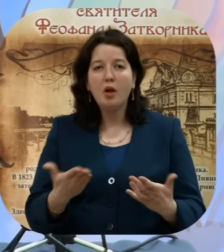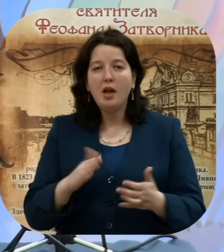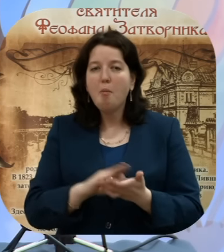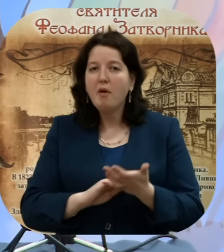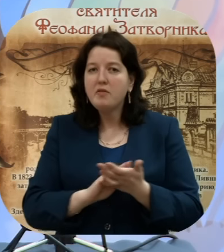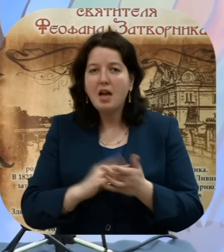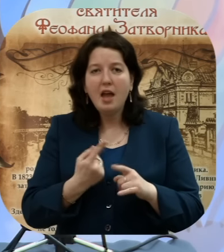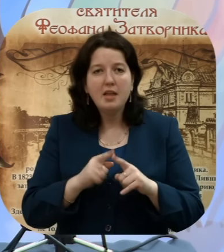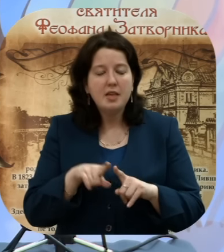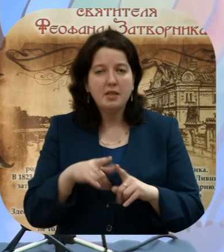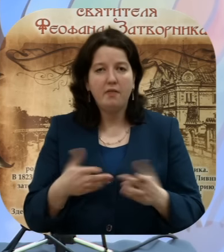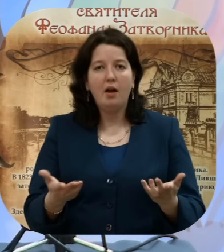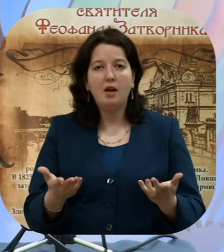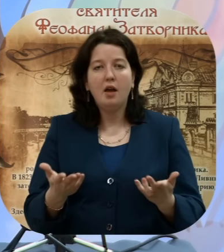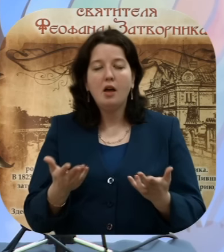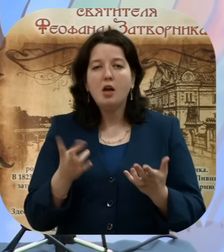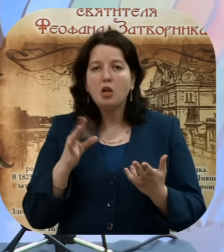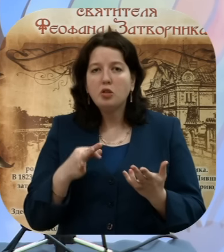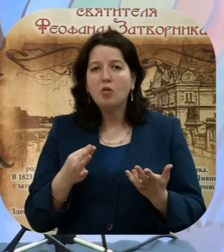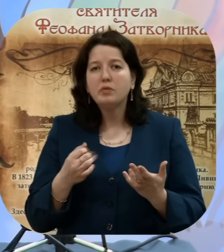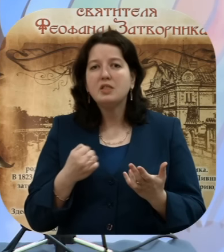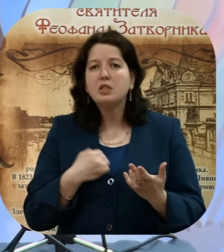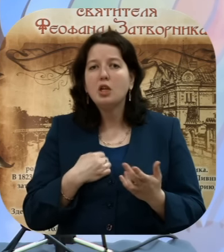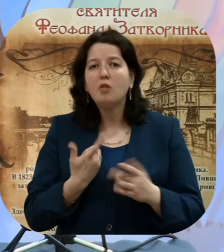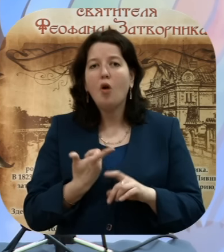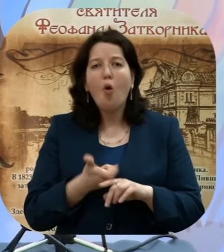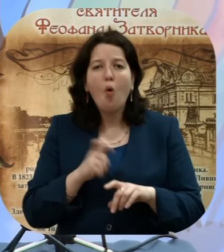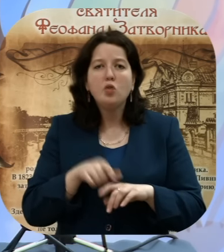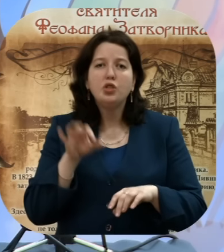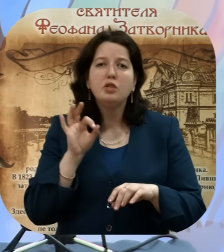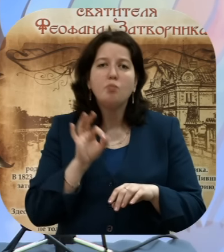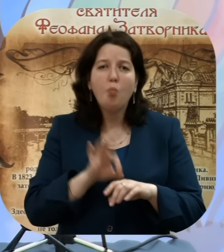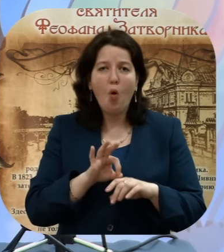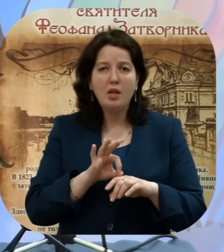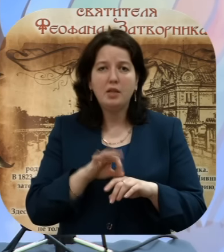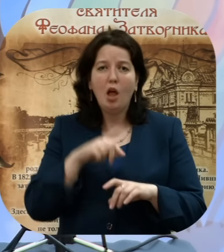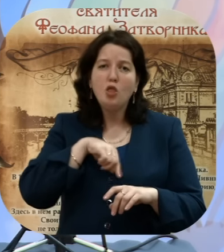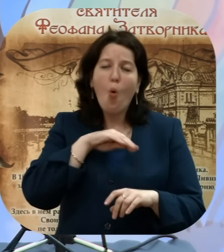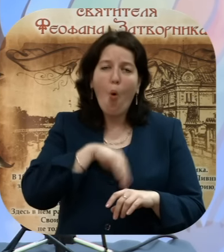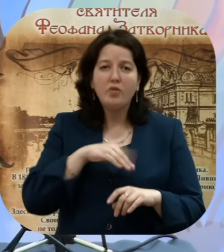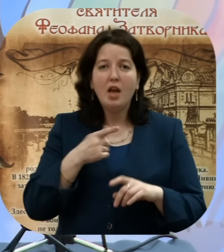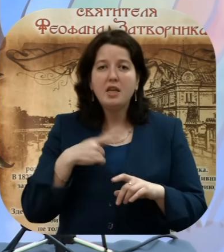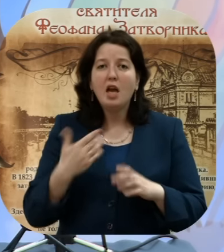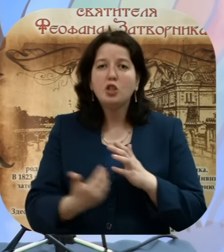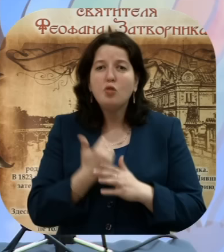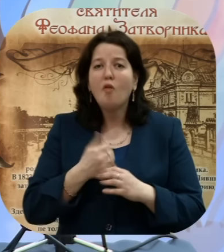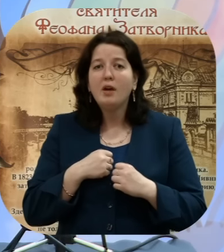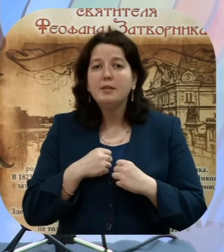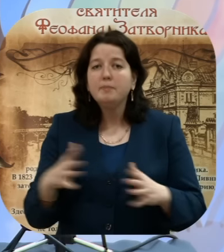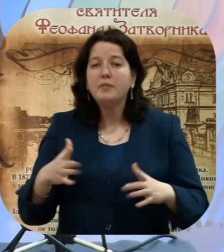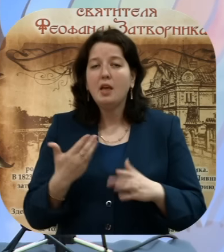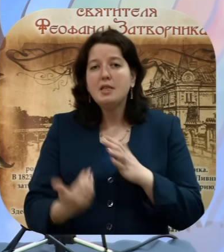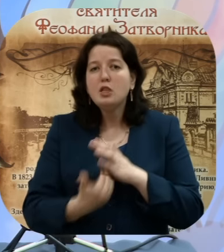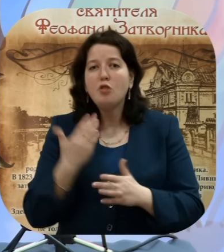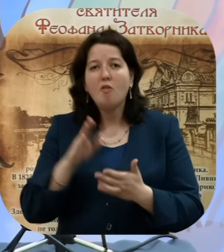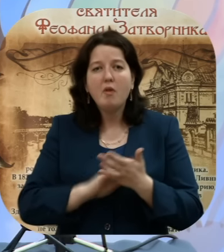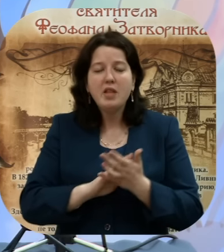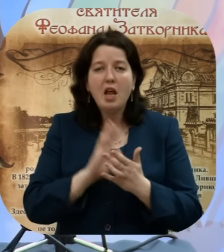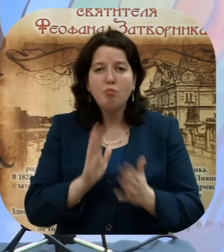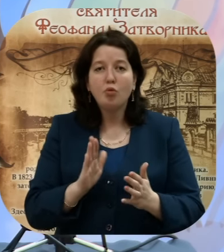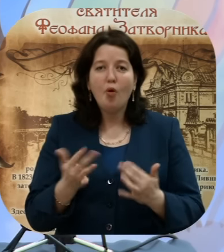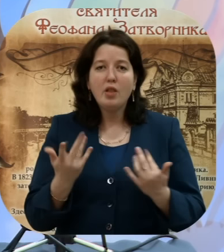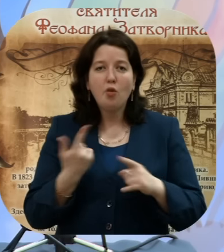этого. Но, увы, я настолько болен, я знаю, что я опять сорвусь, и это будет. Но я хочу. И насколько